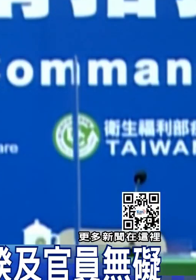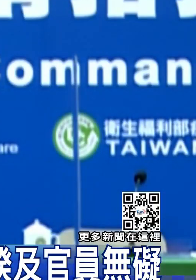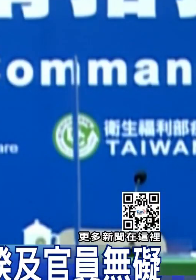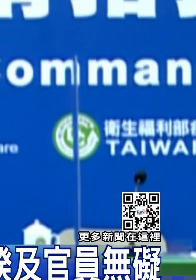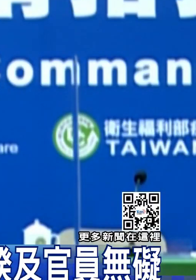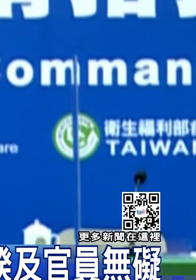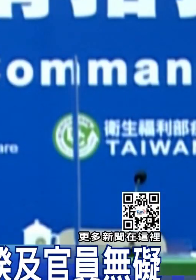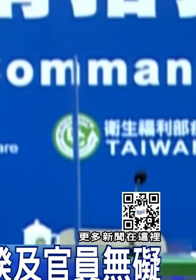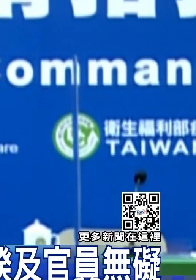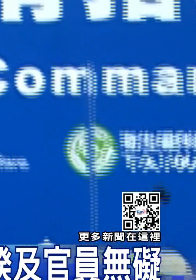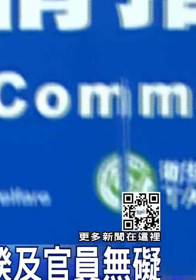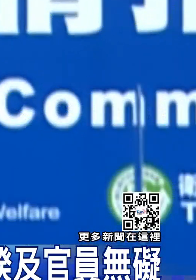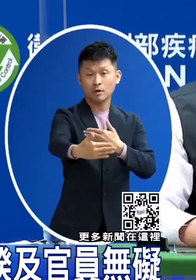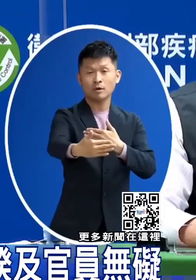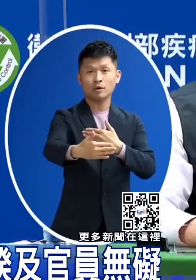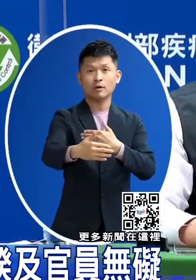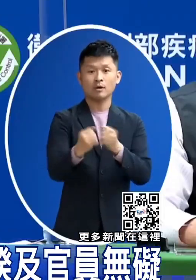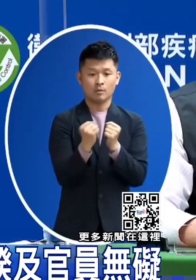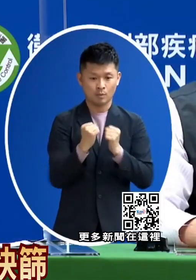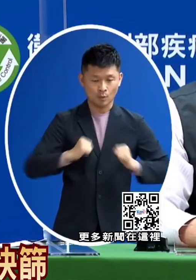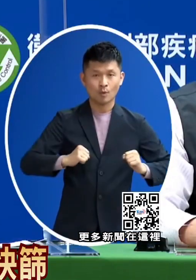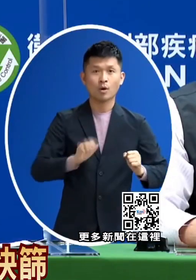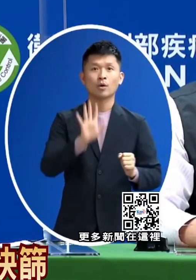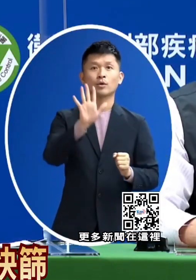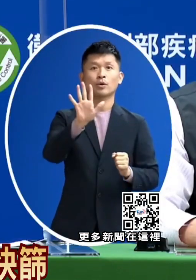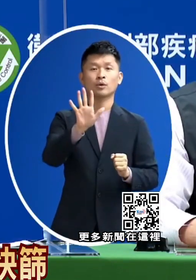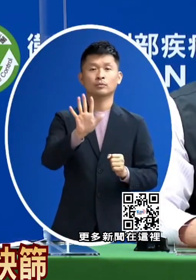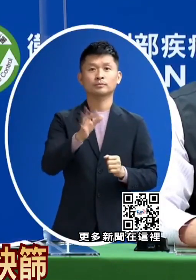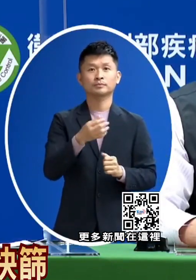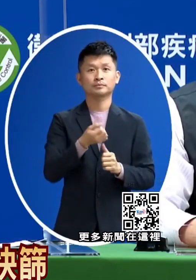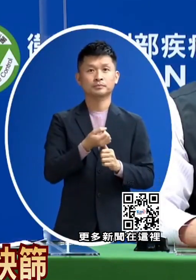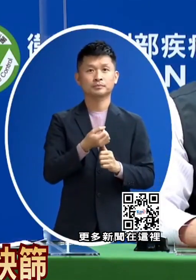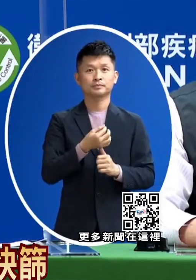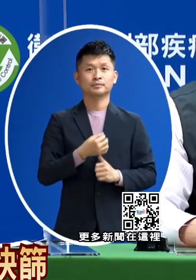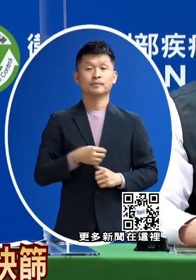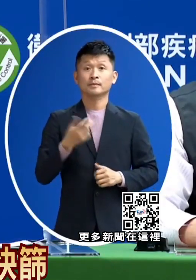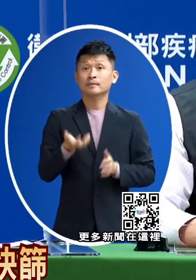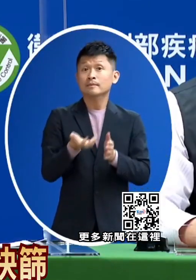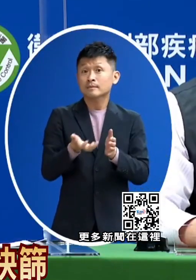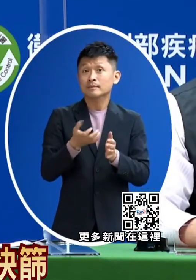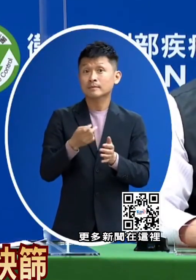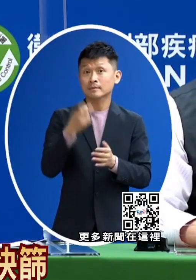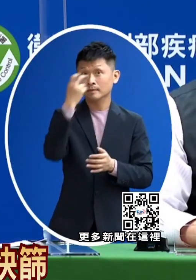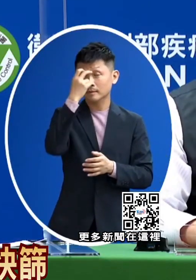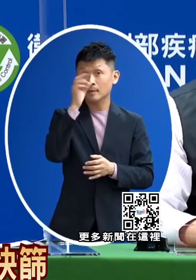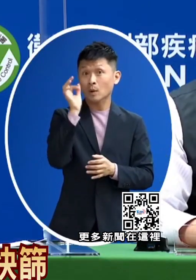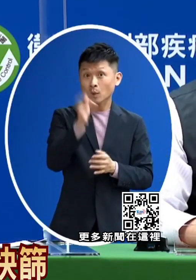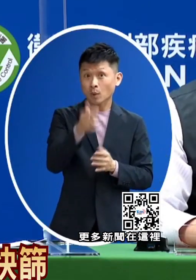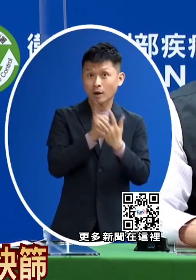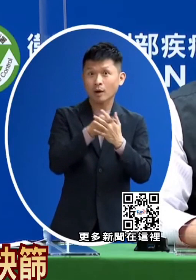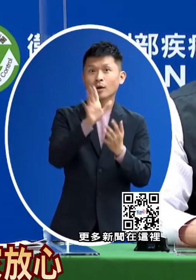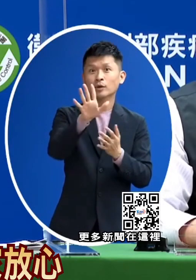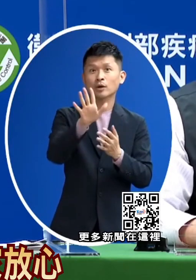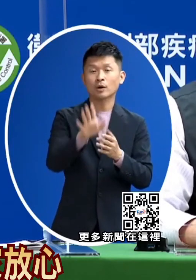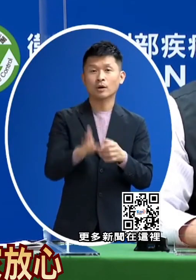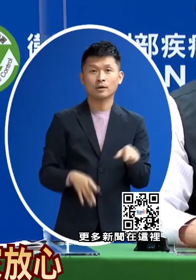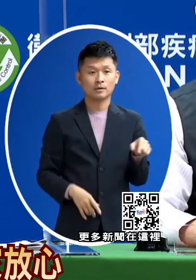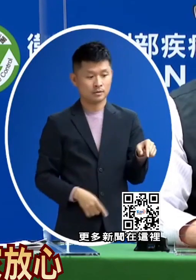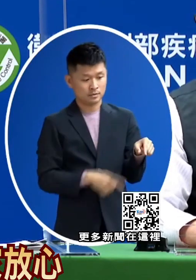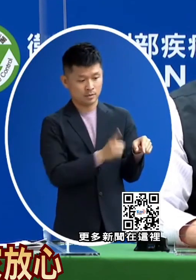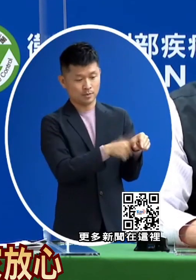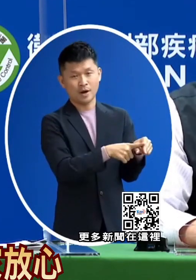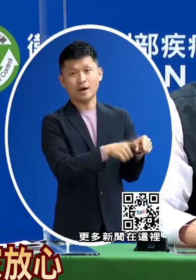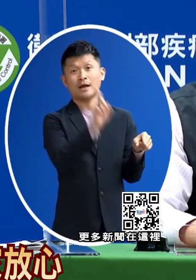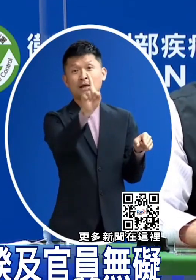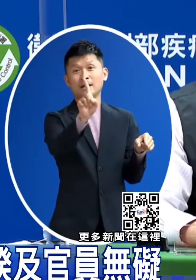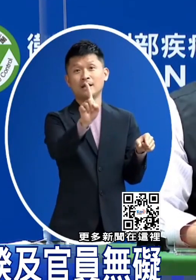官陈时中就确诊。 刚刚才做完这个快筛了哈。只有一条线，请大